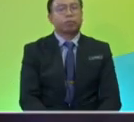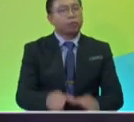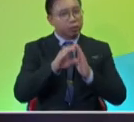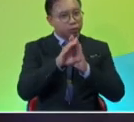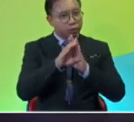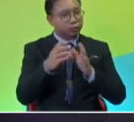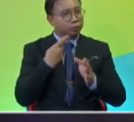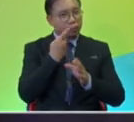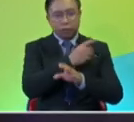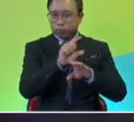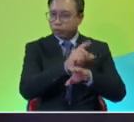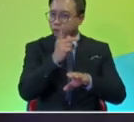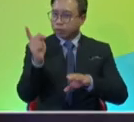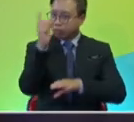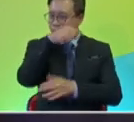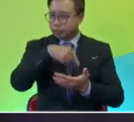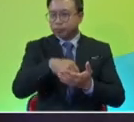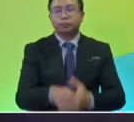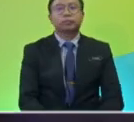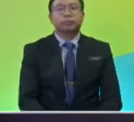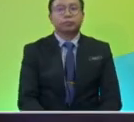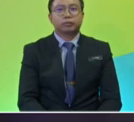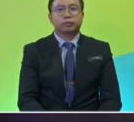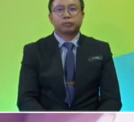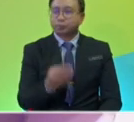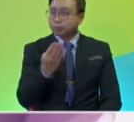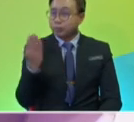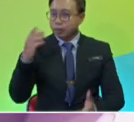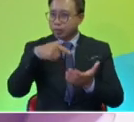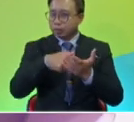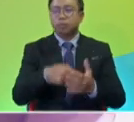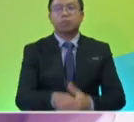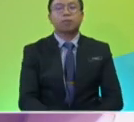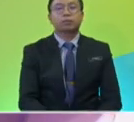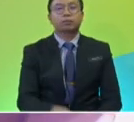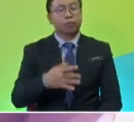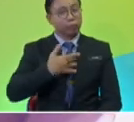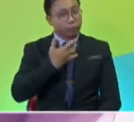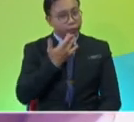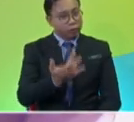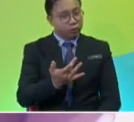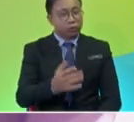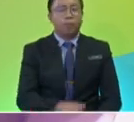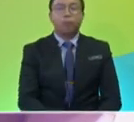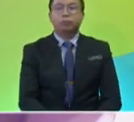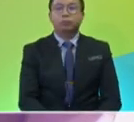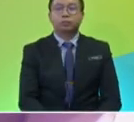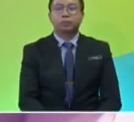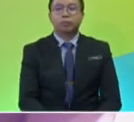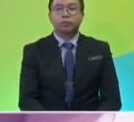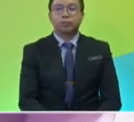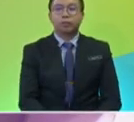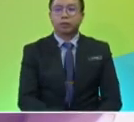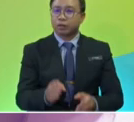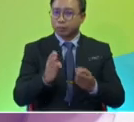kita gunakan hari ini ialah benda ni ah rasanya itu macam H bekas tisu